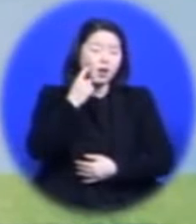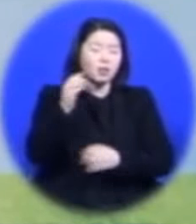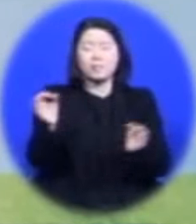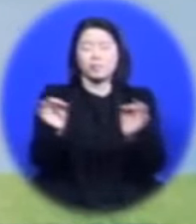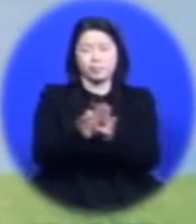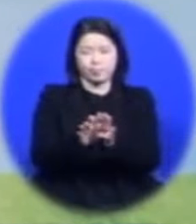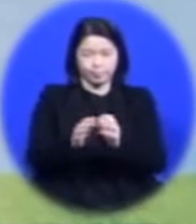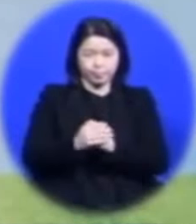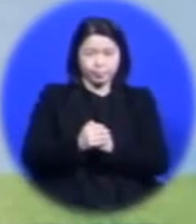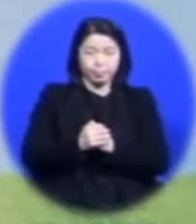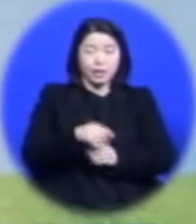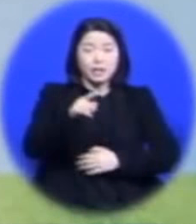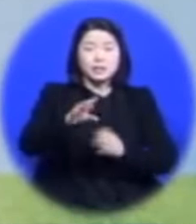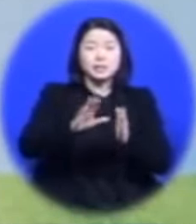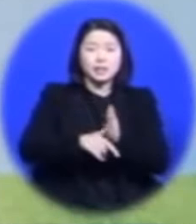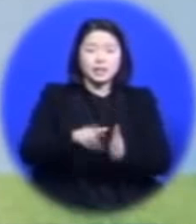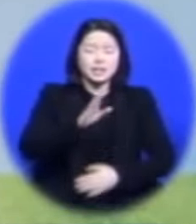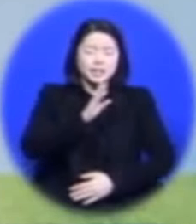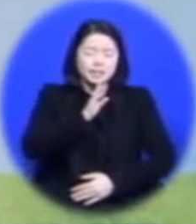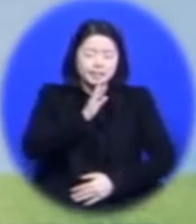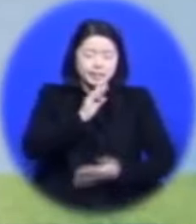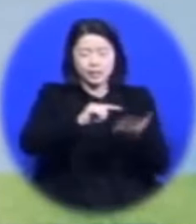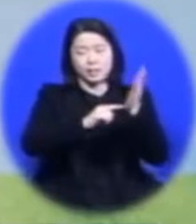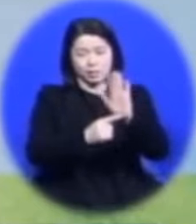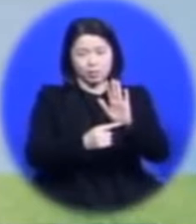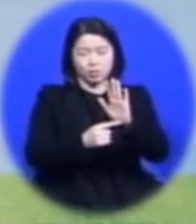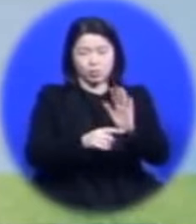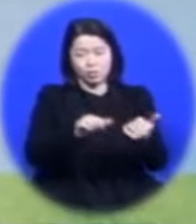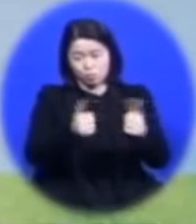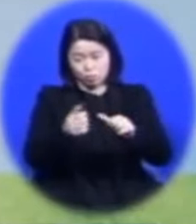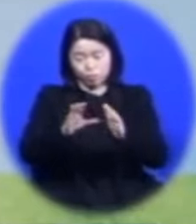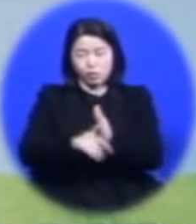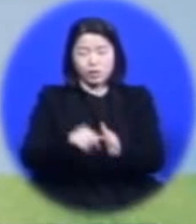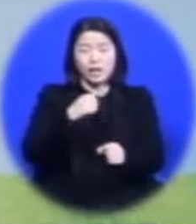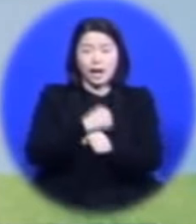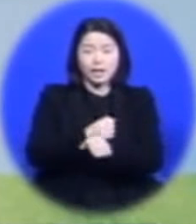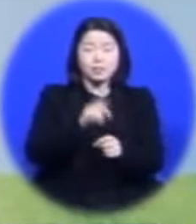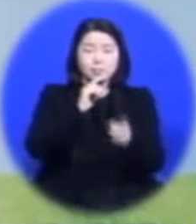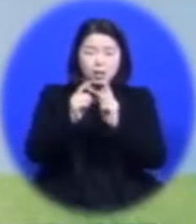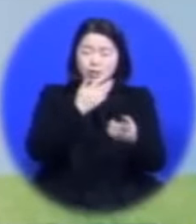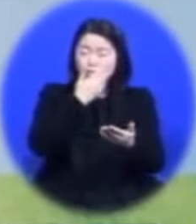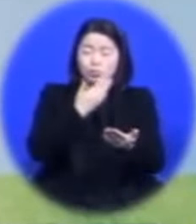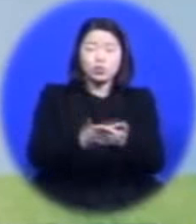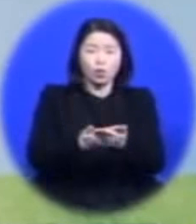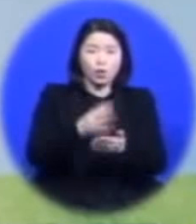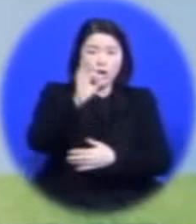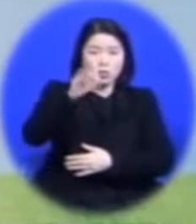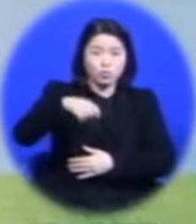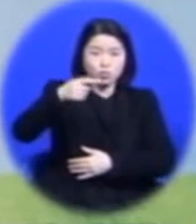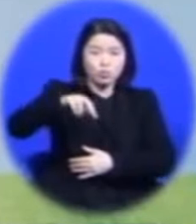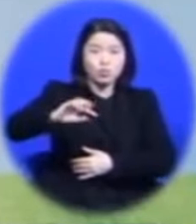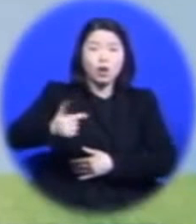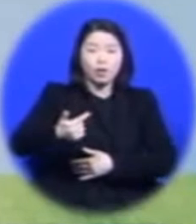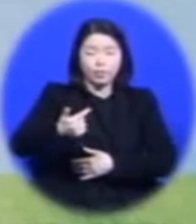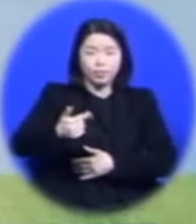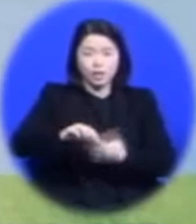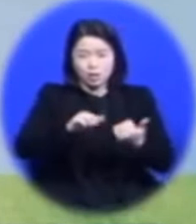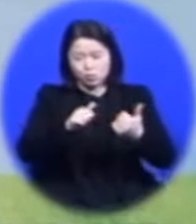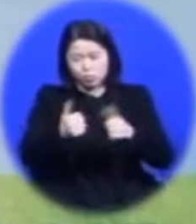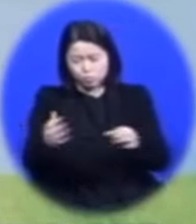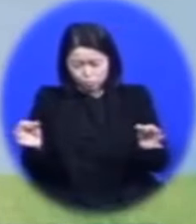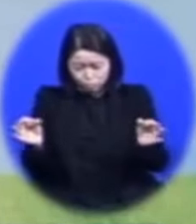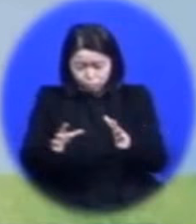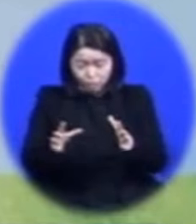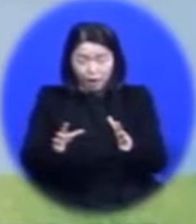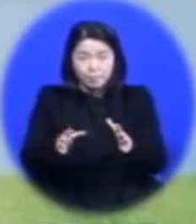집니다 그때는 이제 진짜가 나옵니다 죽을 때 하는 말이 중요하잖아요 원이고 죽는 순간에